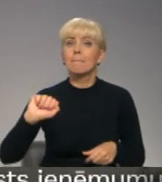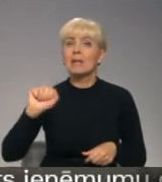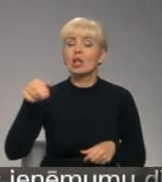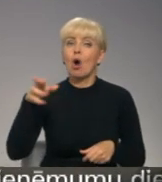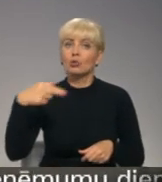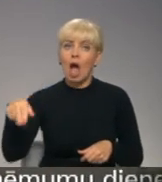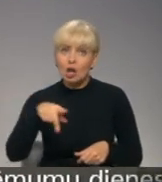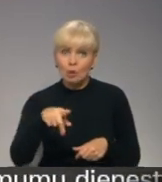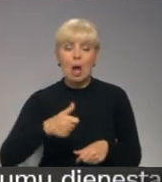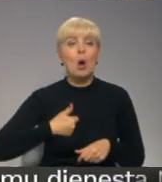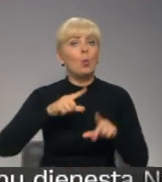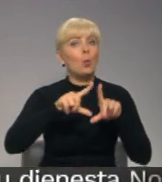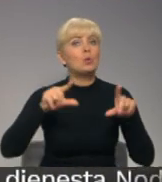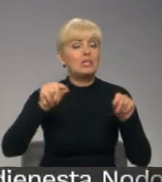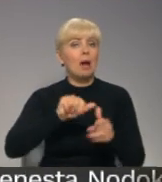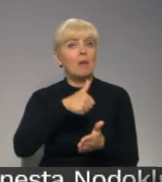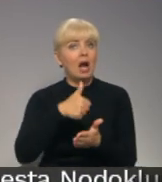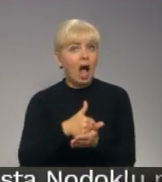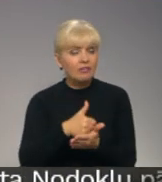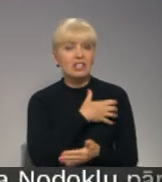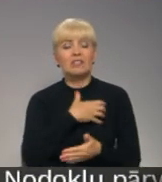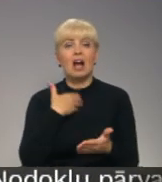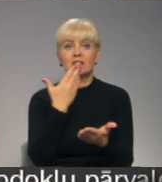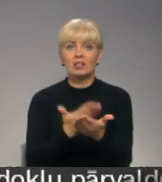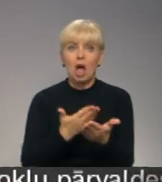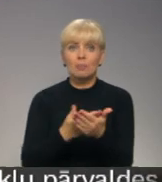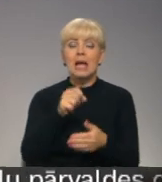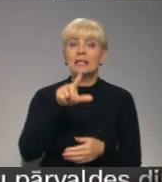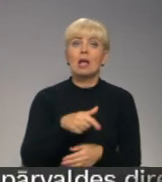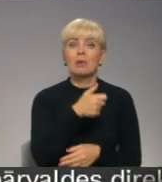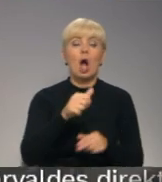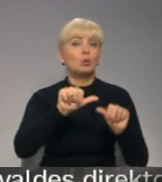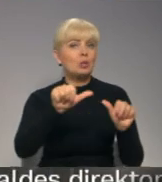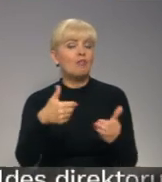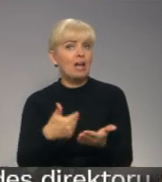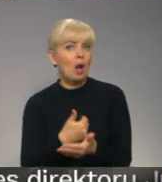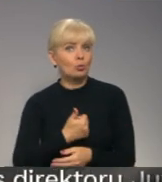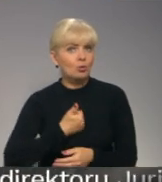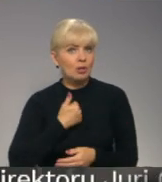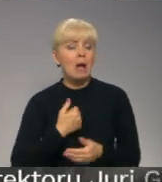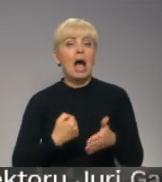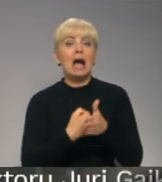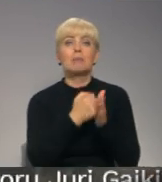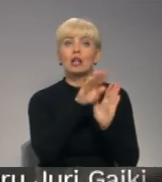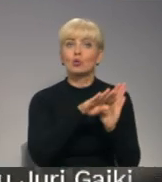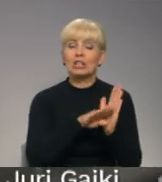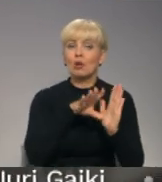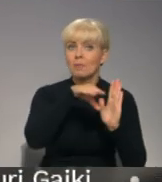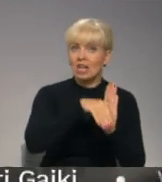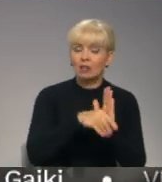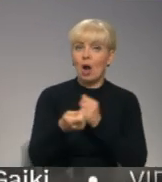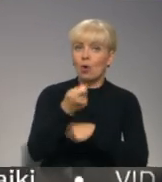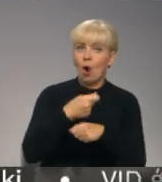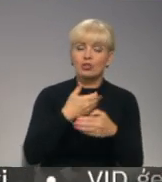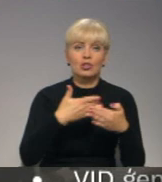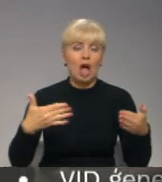apjomā. Šo uzņēmumu nozīme arī bija galvenais valdības arguments 17. Gadā izveidot jaunu uzņēmumu atbalstu likumu, kura ietvaros komersants var saņemt